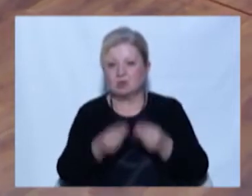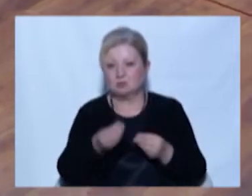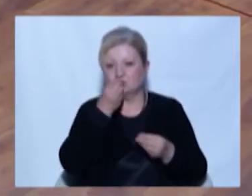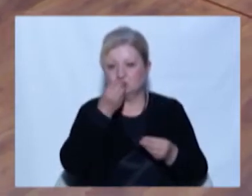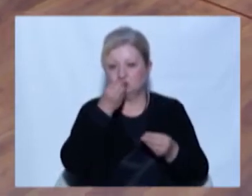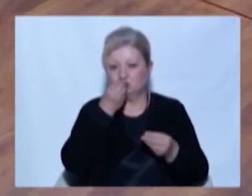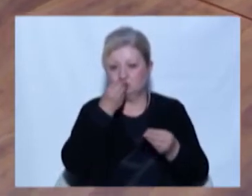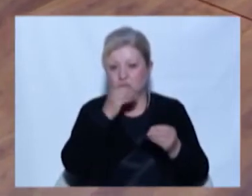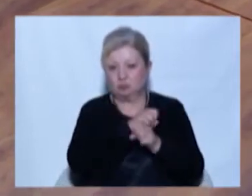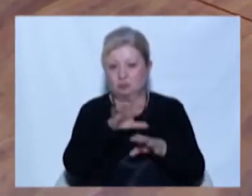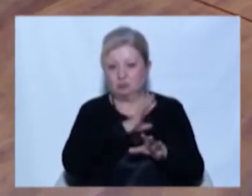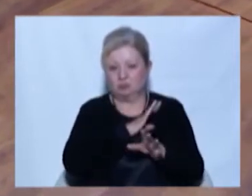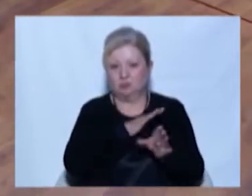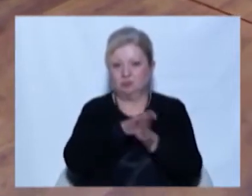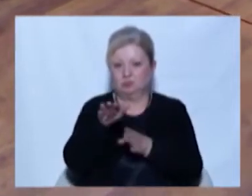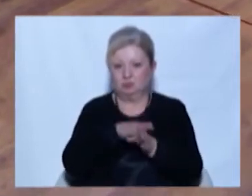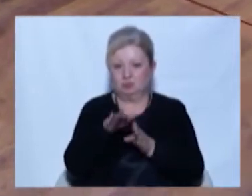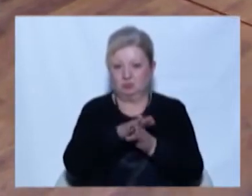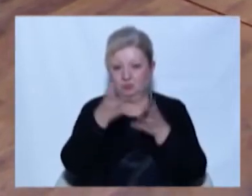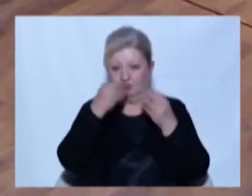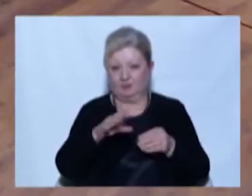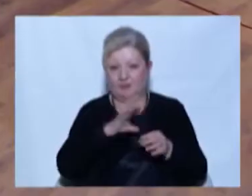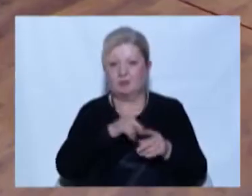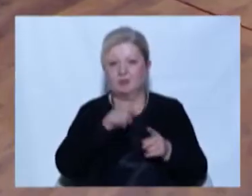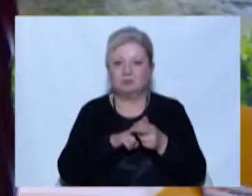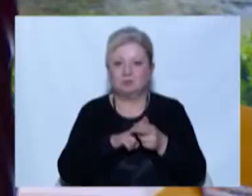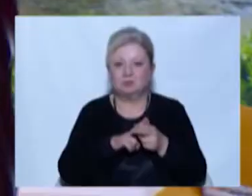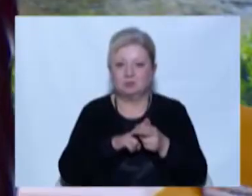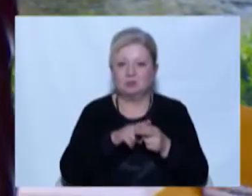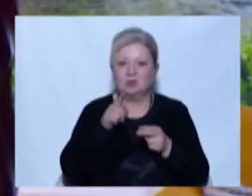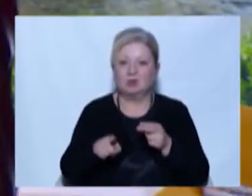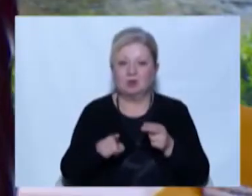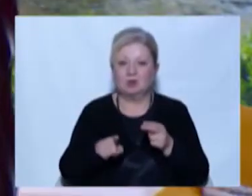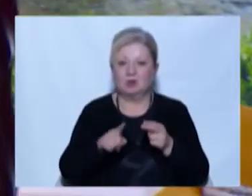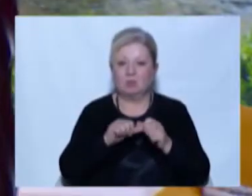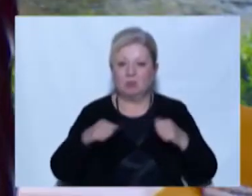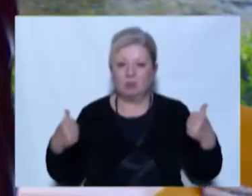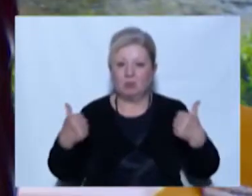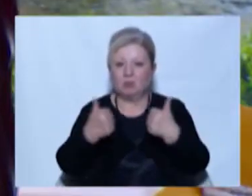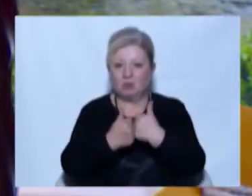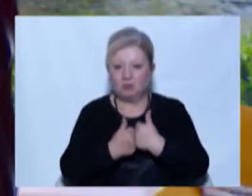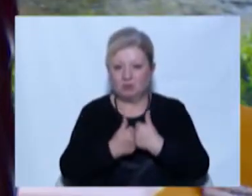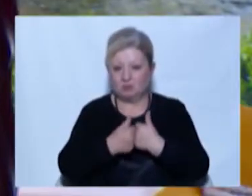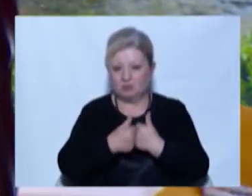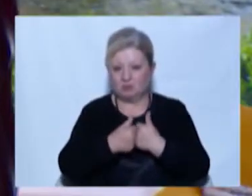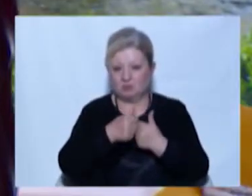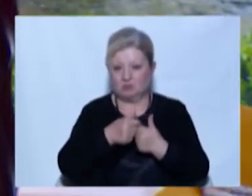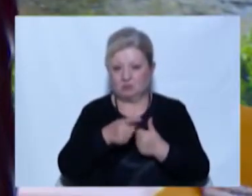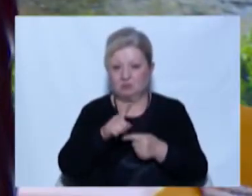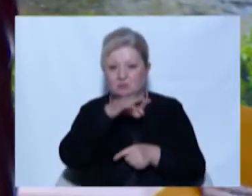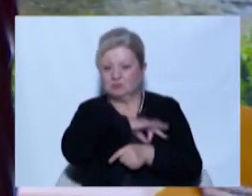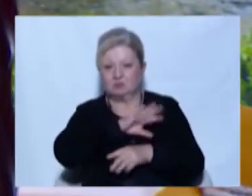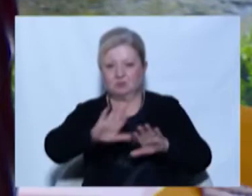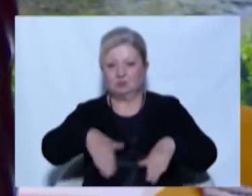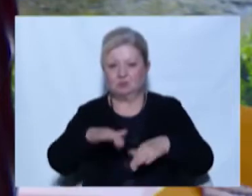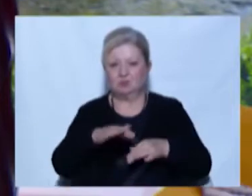მოთხოვნილებას ფარავდა. Შესაბამისად Berlinis blocadas azri da carguli khonda. Amitom